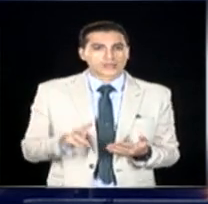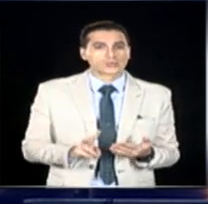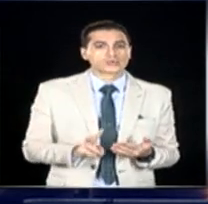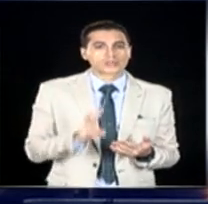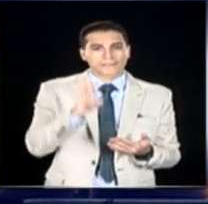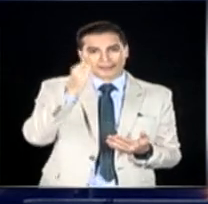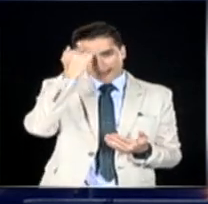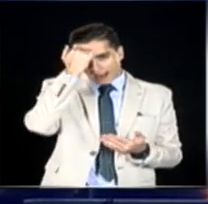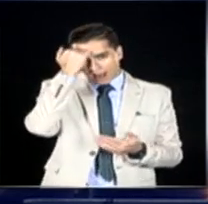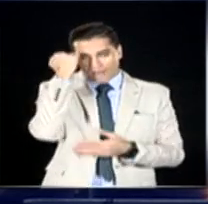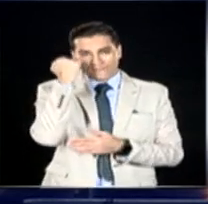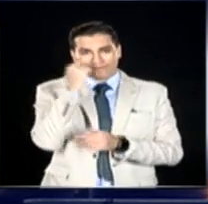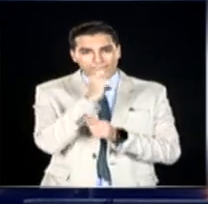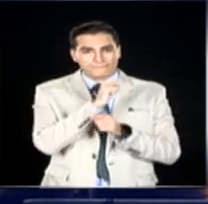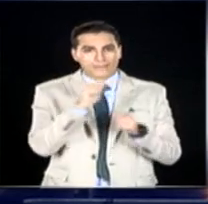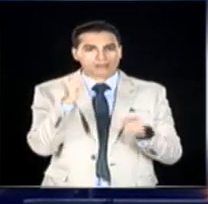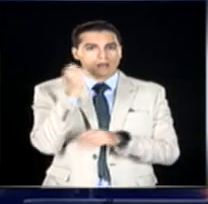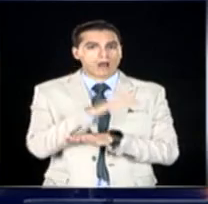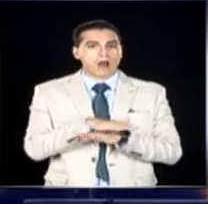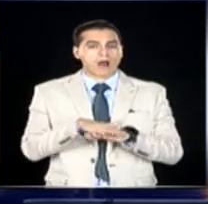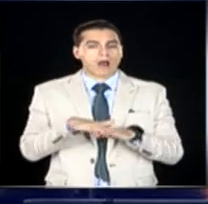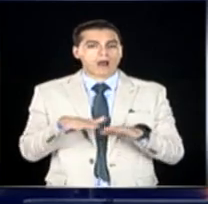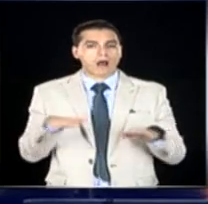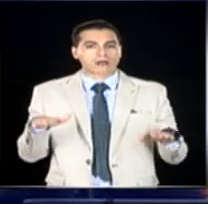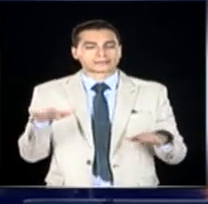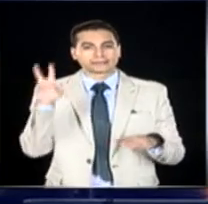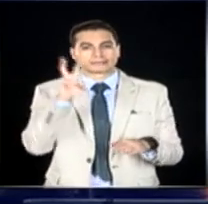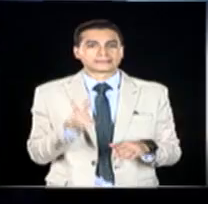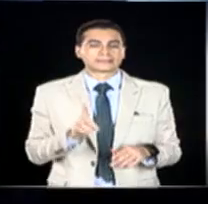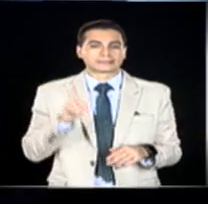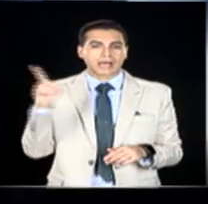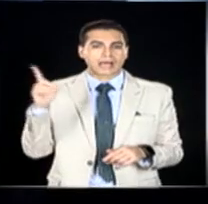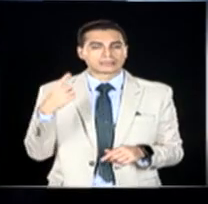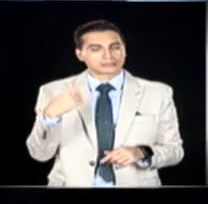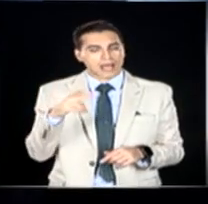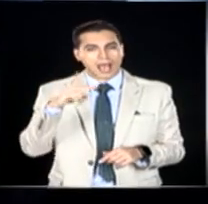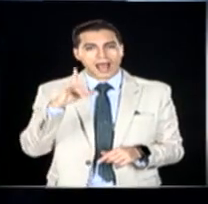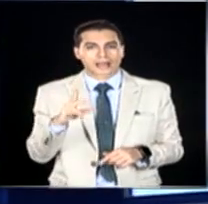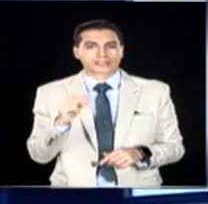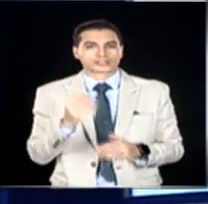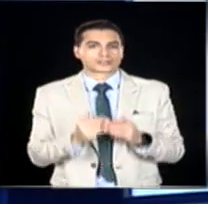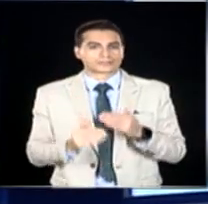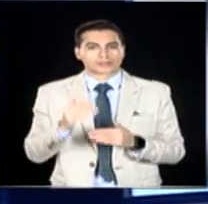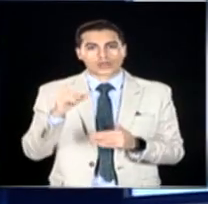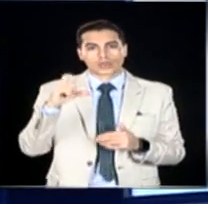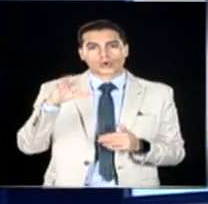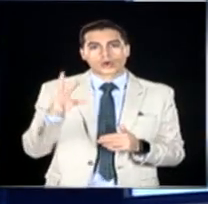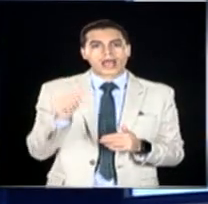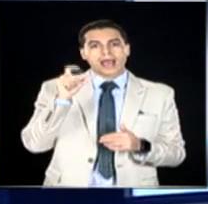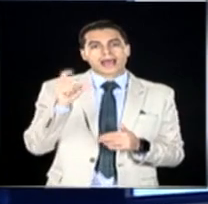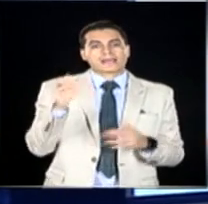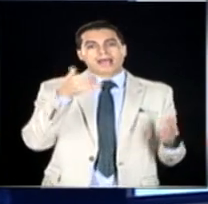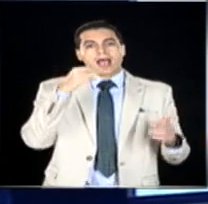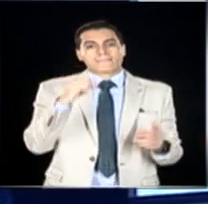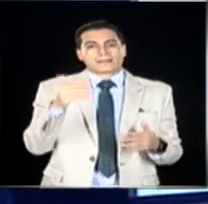476 ألف فدان في أراضي شمال سيناء. علي معاك 20 نقطة. نورهان وأحمد أمين، أحمد